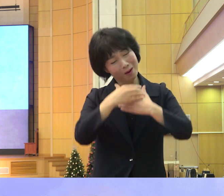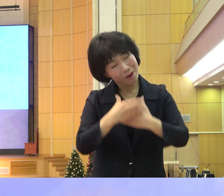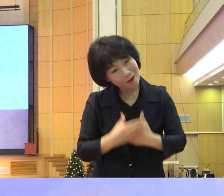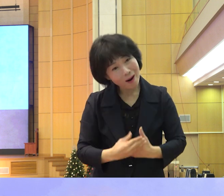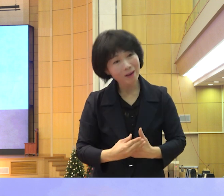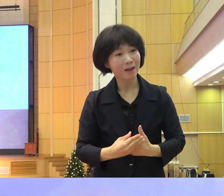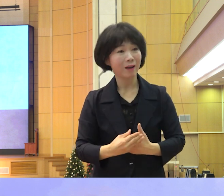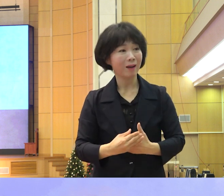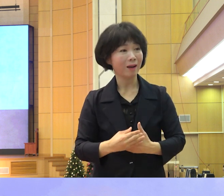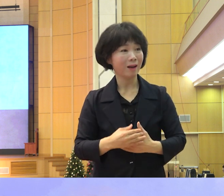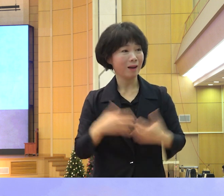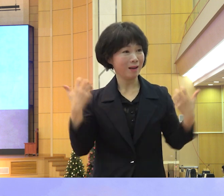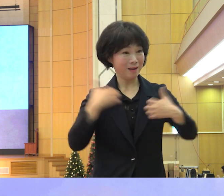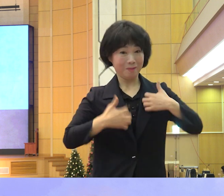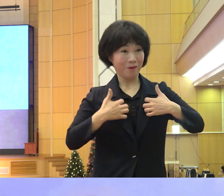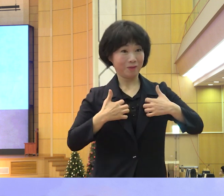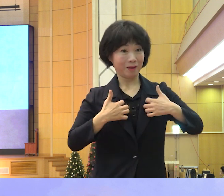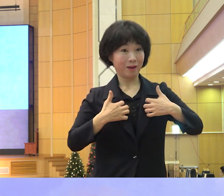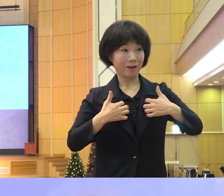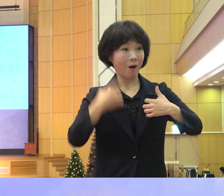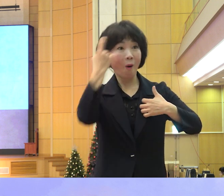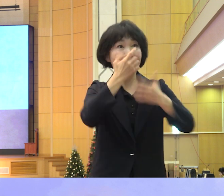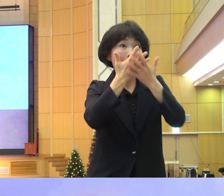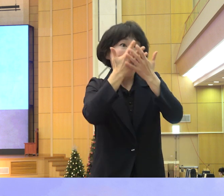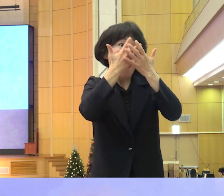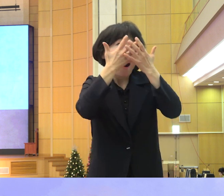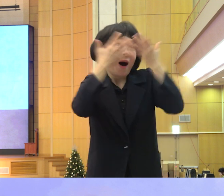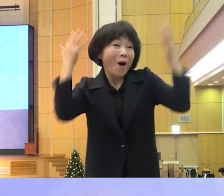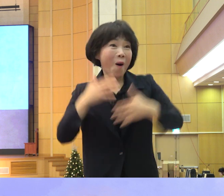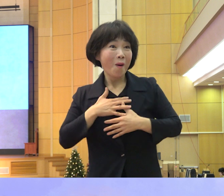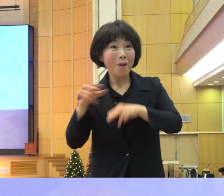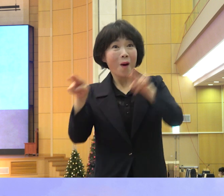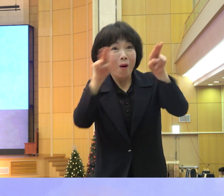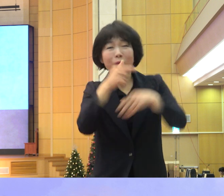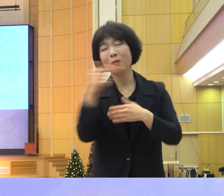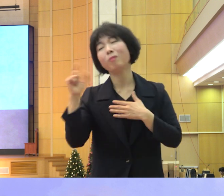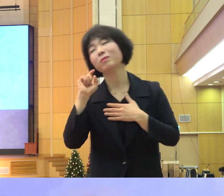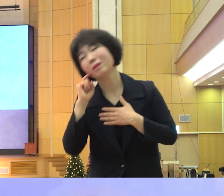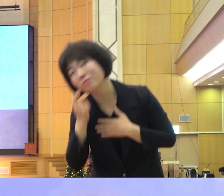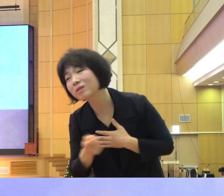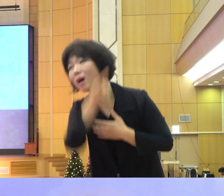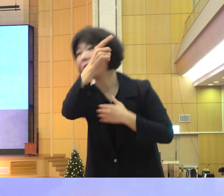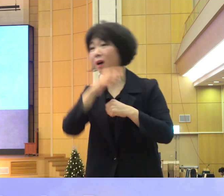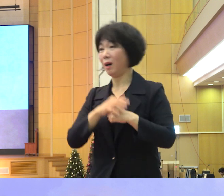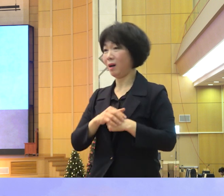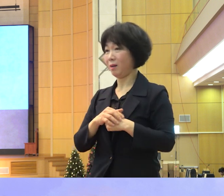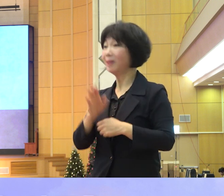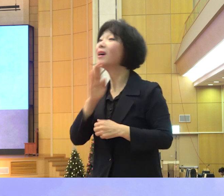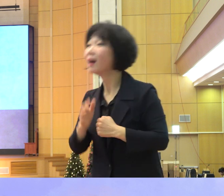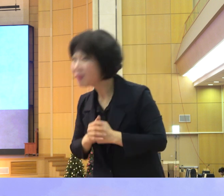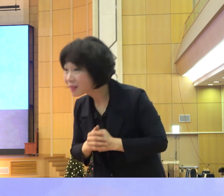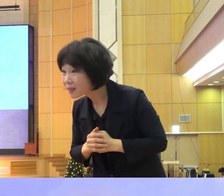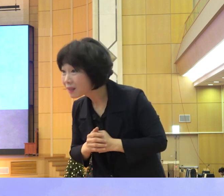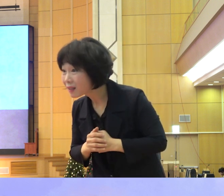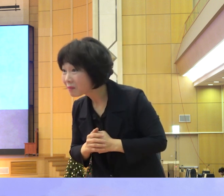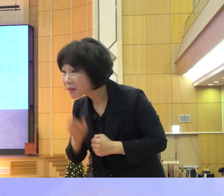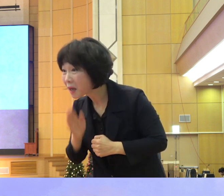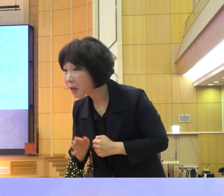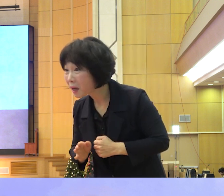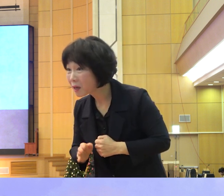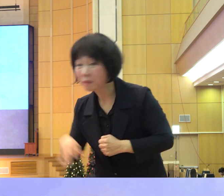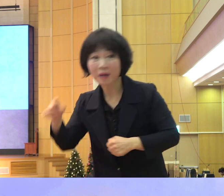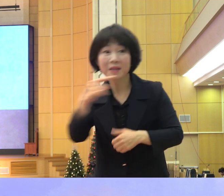저절로 그냥 웃으면 이뻐요. 꽃이요 피면요 다 예뻐. 꽃은. 근데 아무리